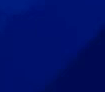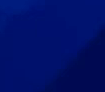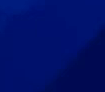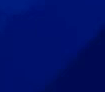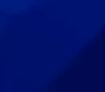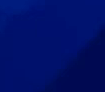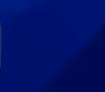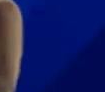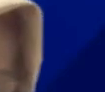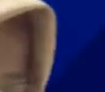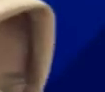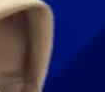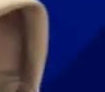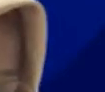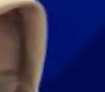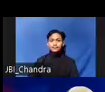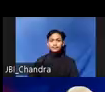di bagian